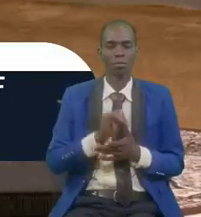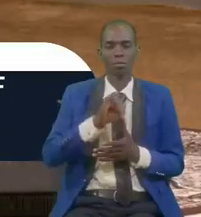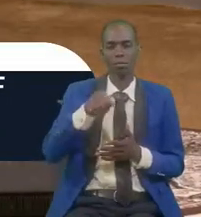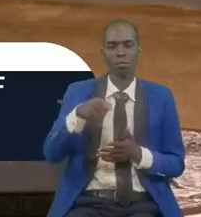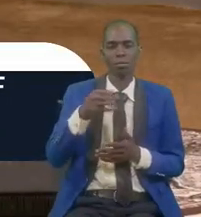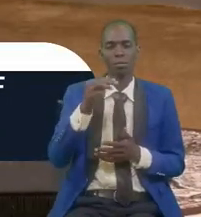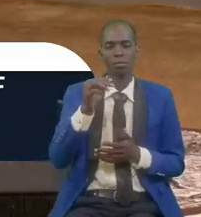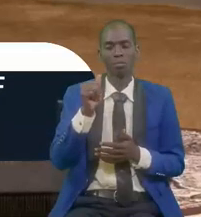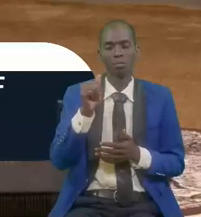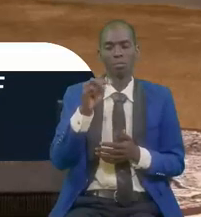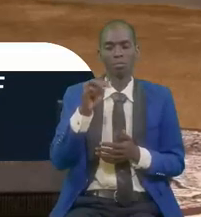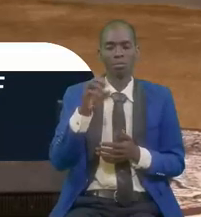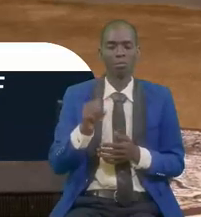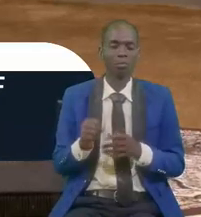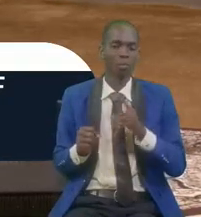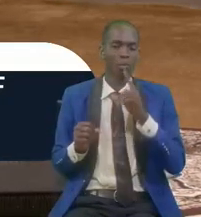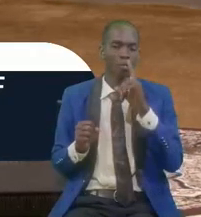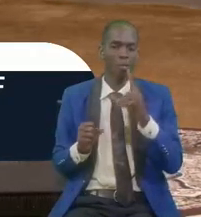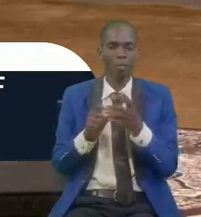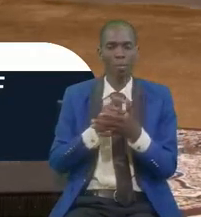Jacques 1, 19,